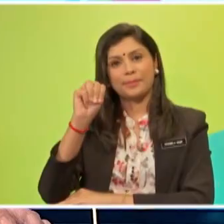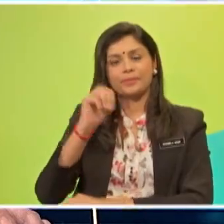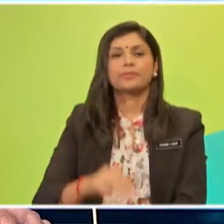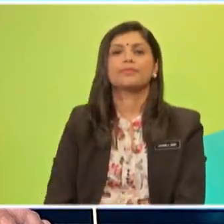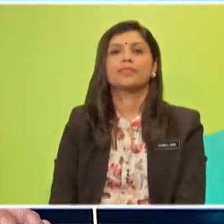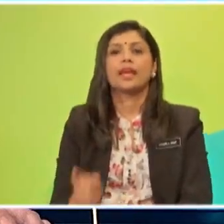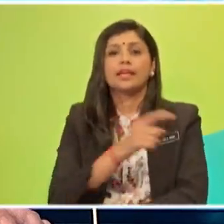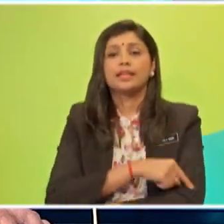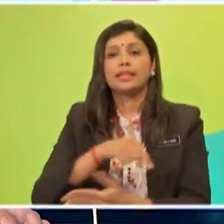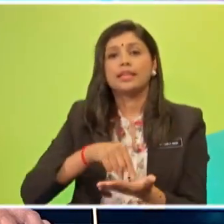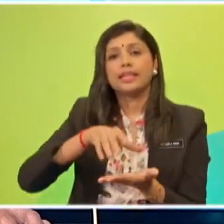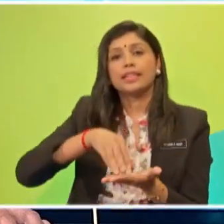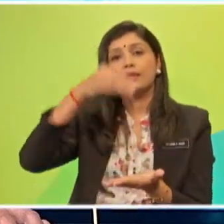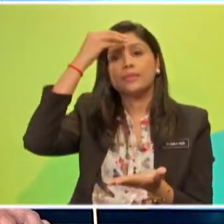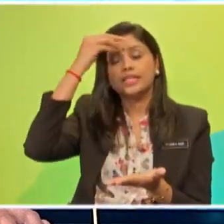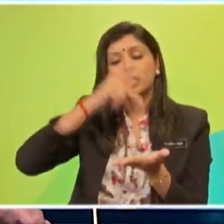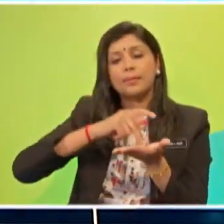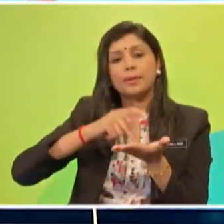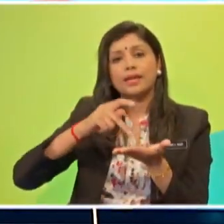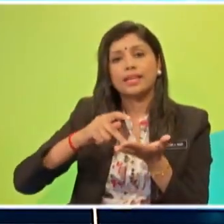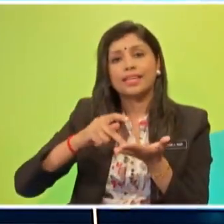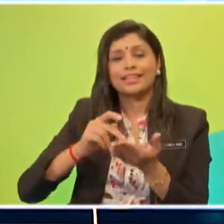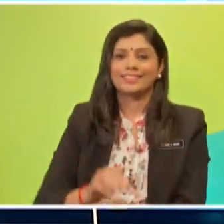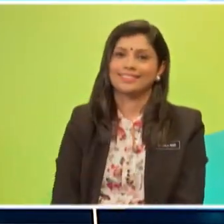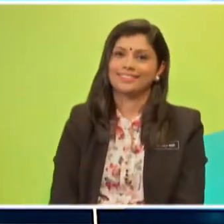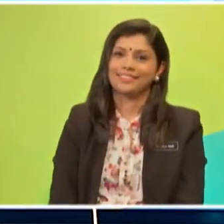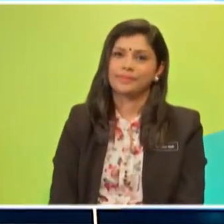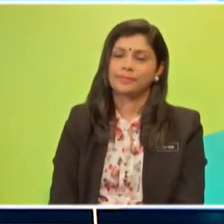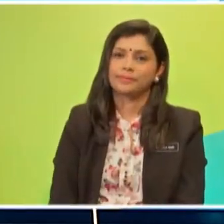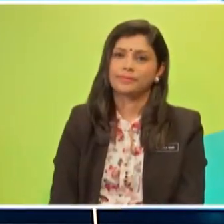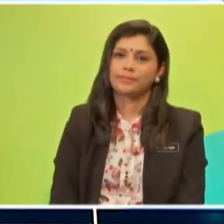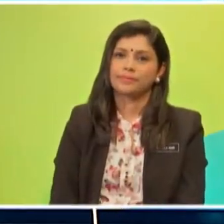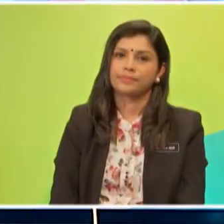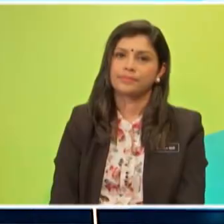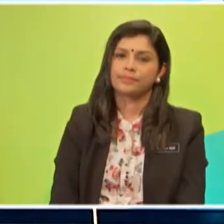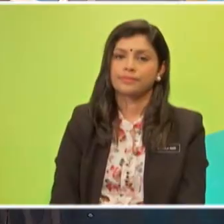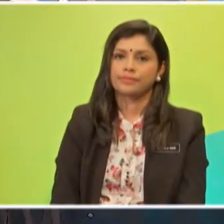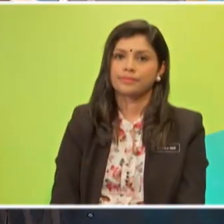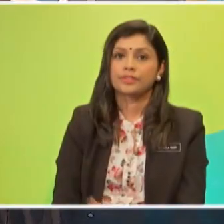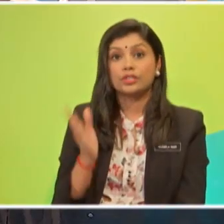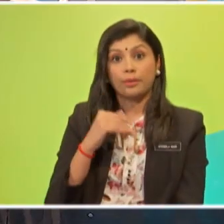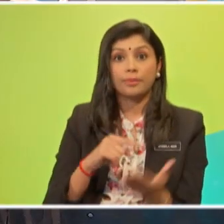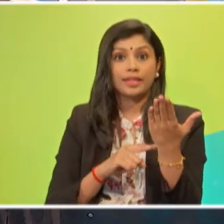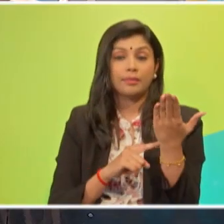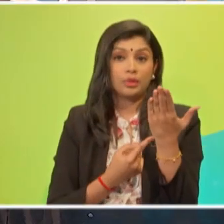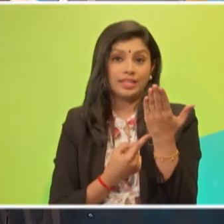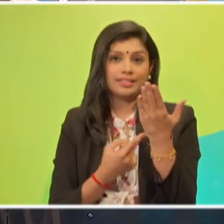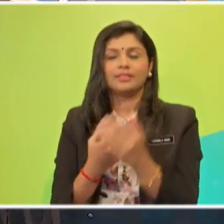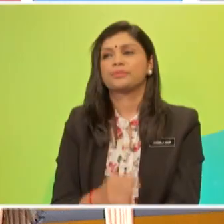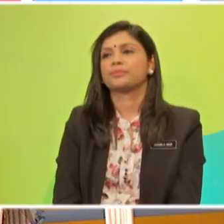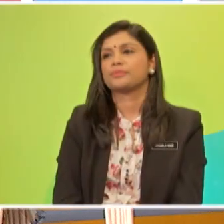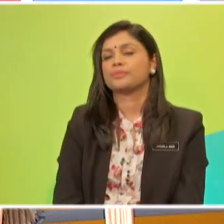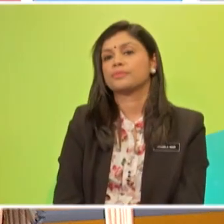akan belajar untuk mengira objek ataupun kita akan bilang objek. Jom cikgu. Okey, jom. Sean, nama dah di